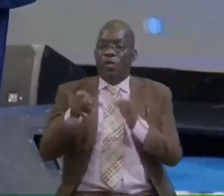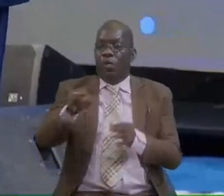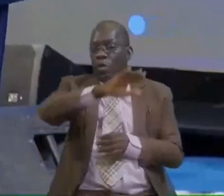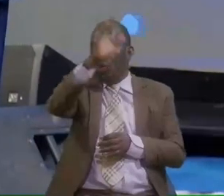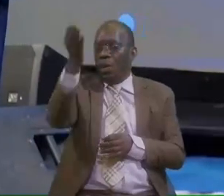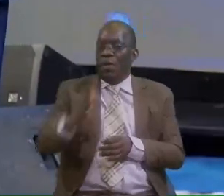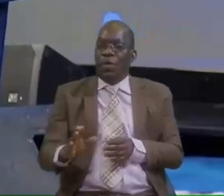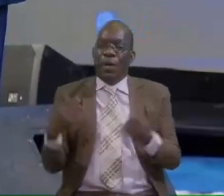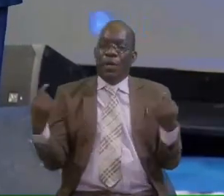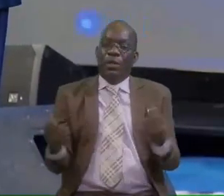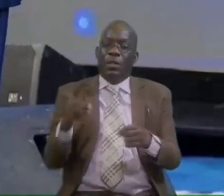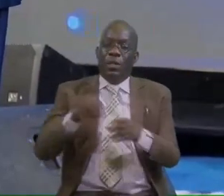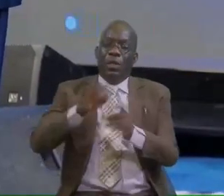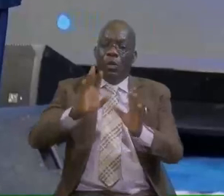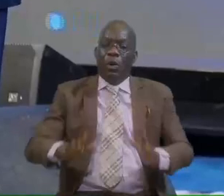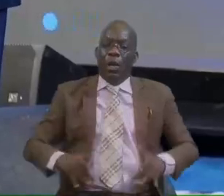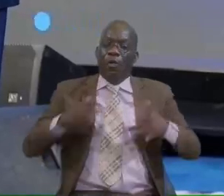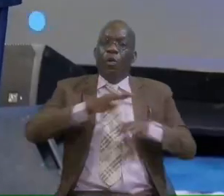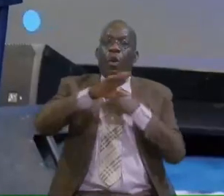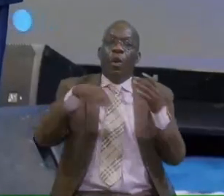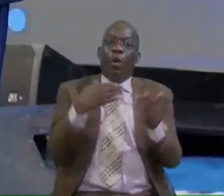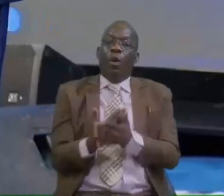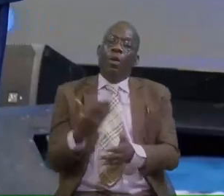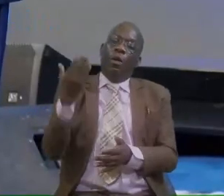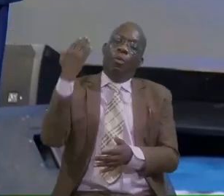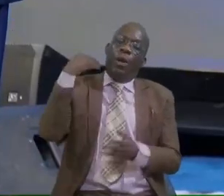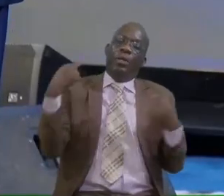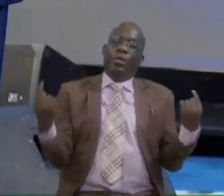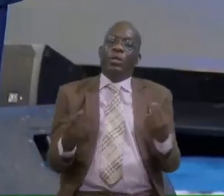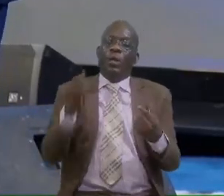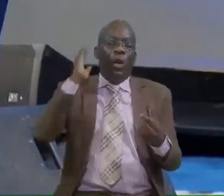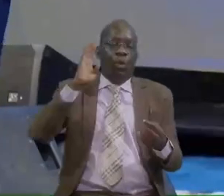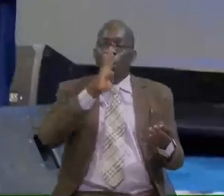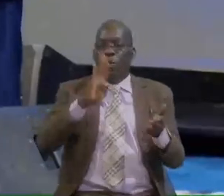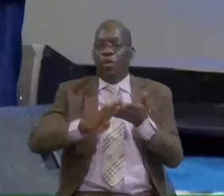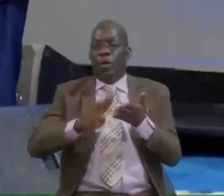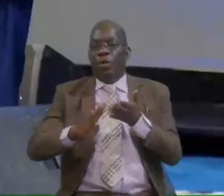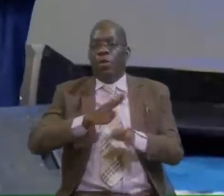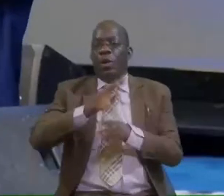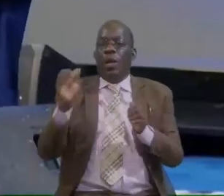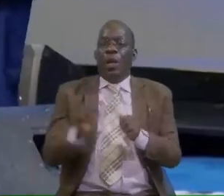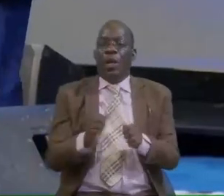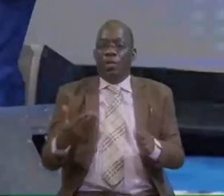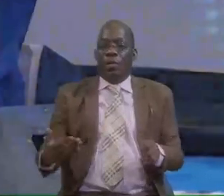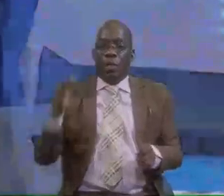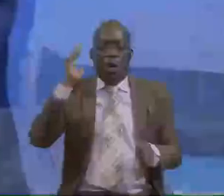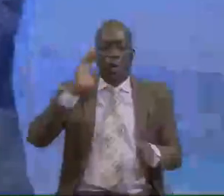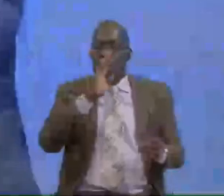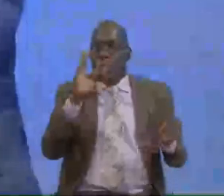ta vie. Tous les péchés du passé seront pardonnés. Tout sera ôté